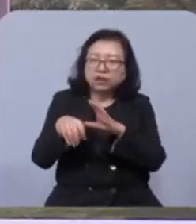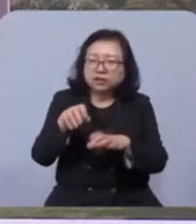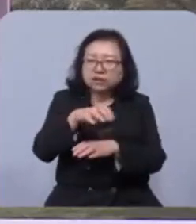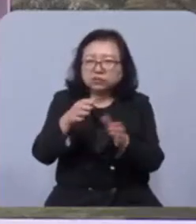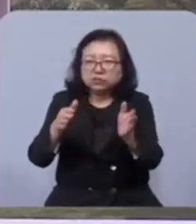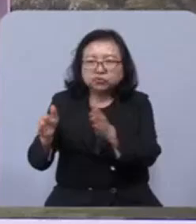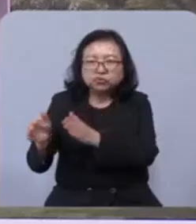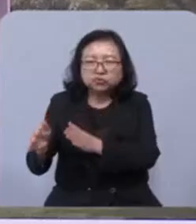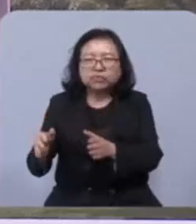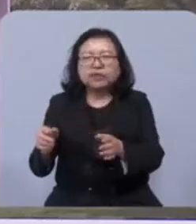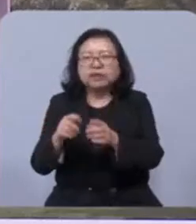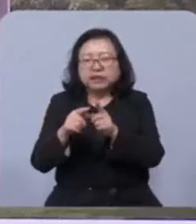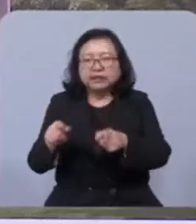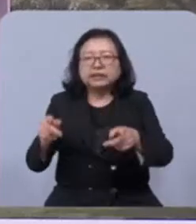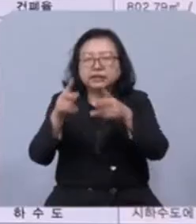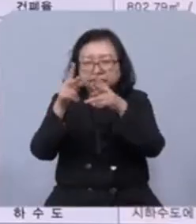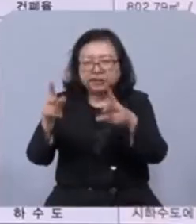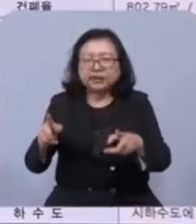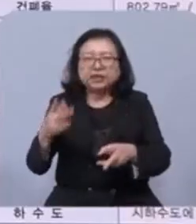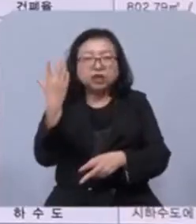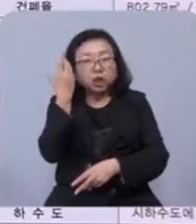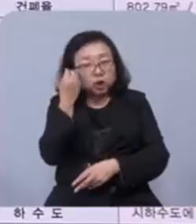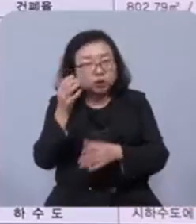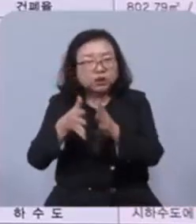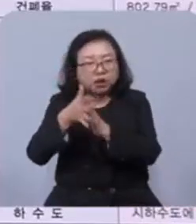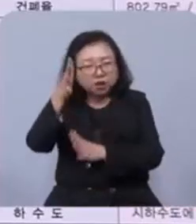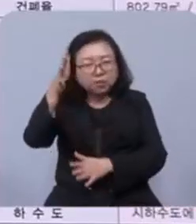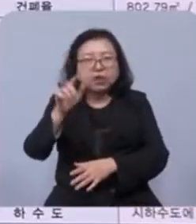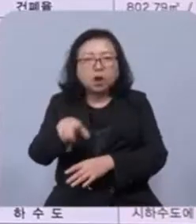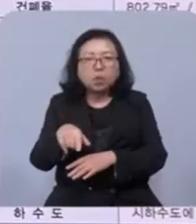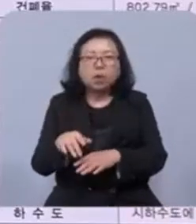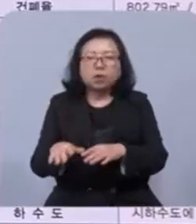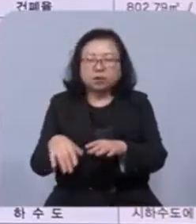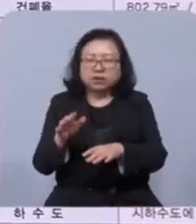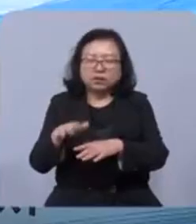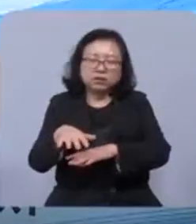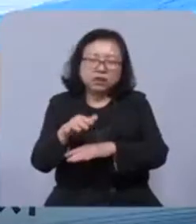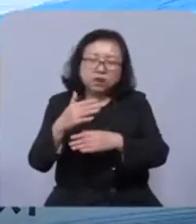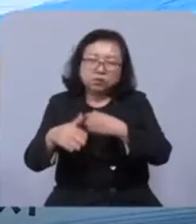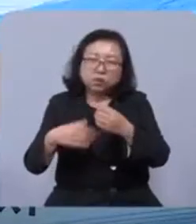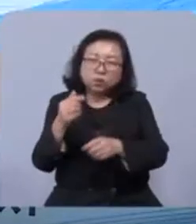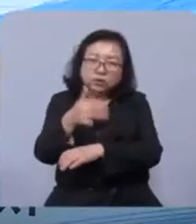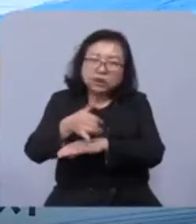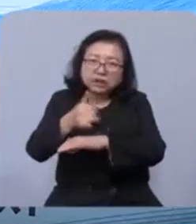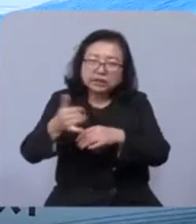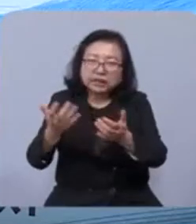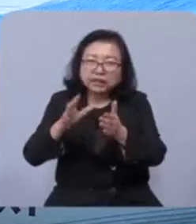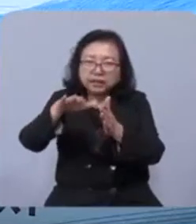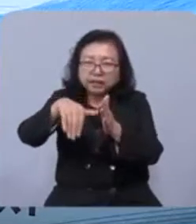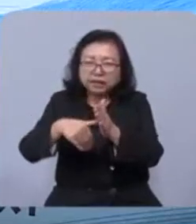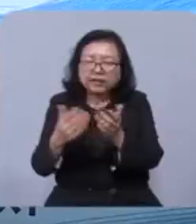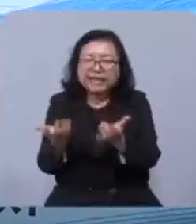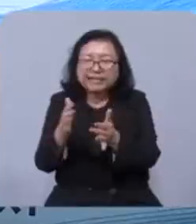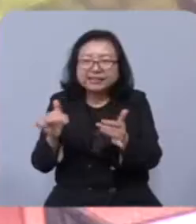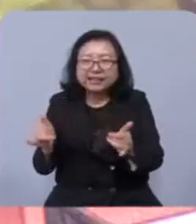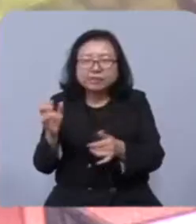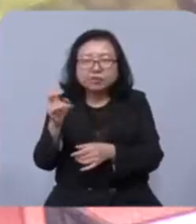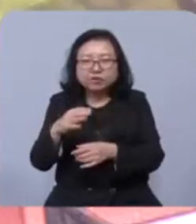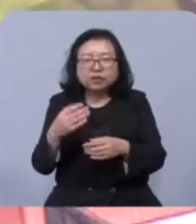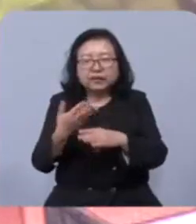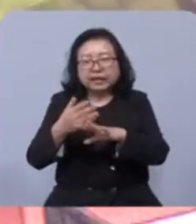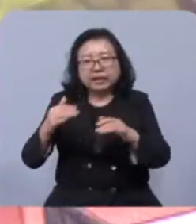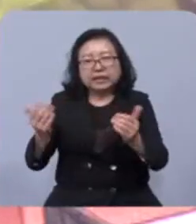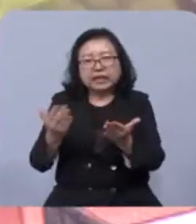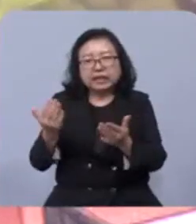기숙사를 짓습니다 기숙사에는 농기 농촌 지원 인력과 외국인 계절 근로자가 머물게 됩니다